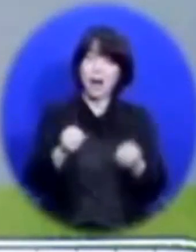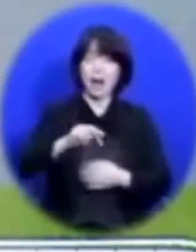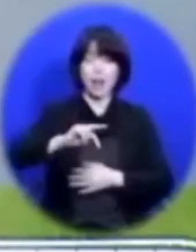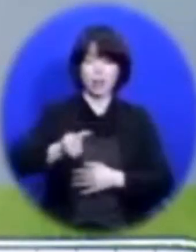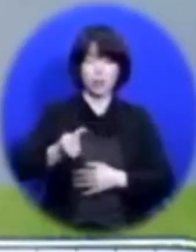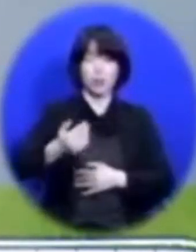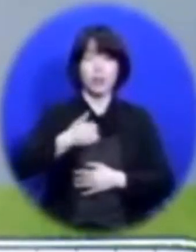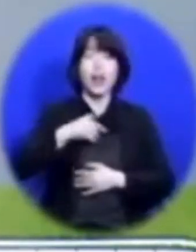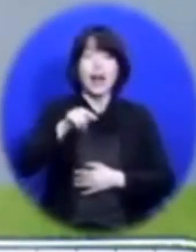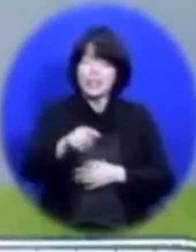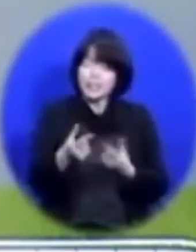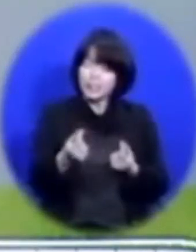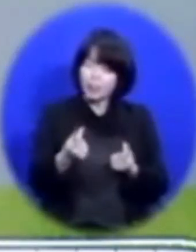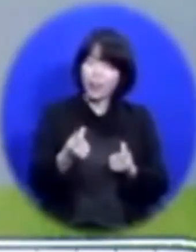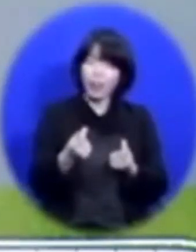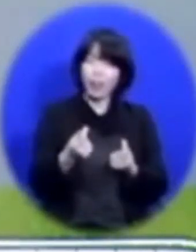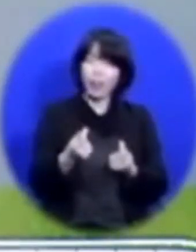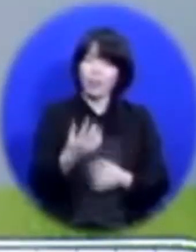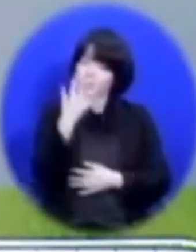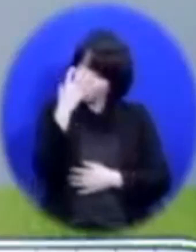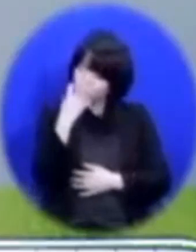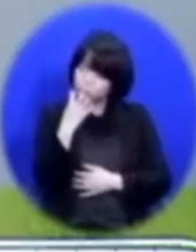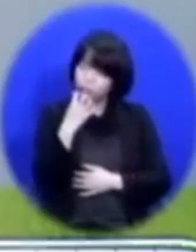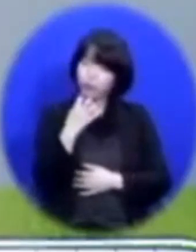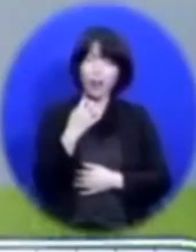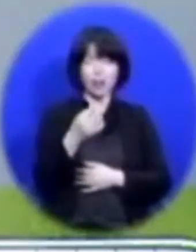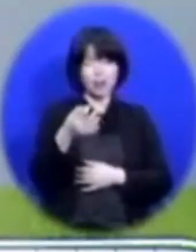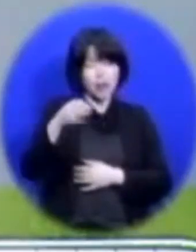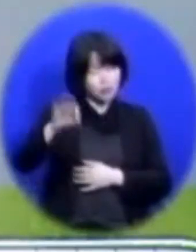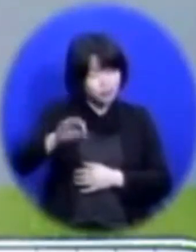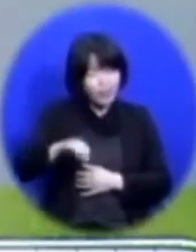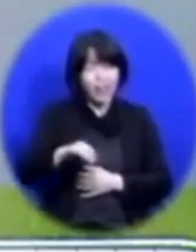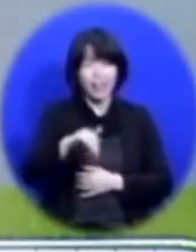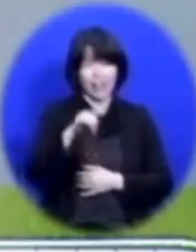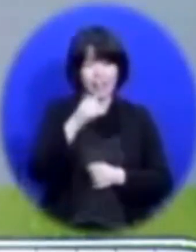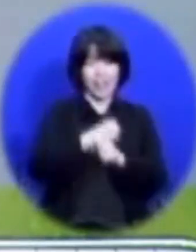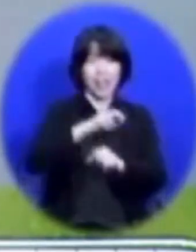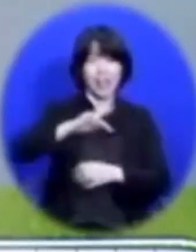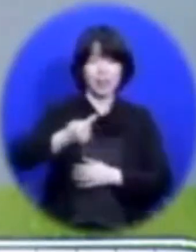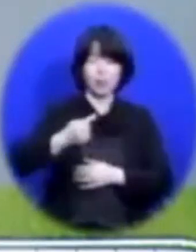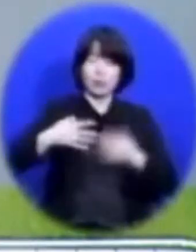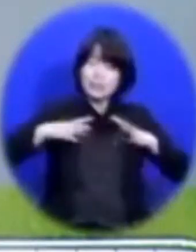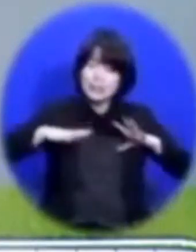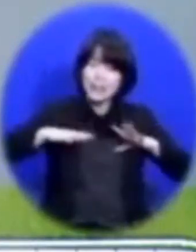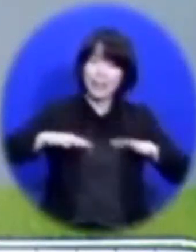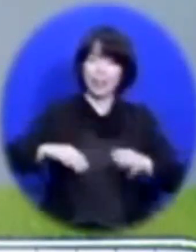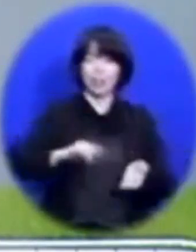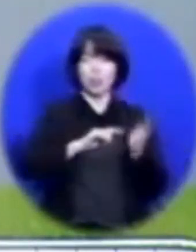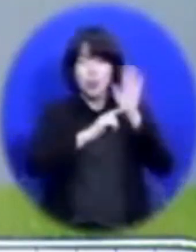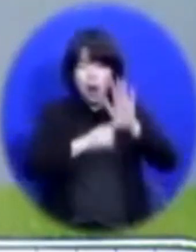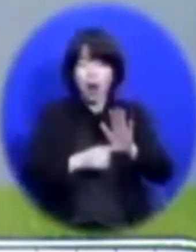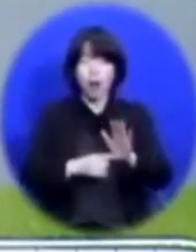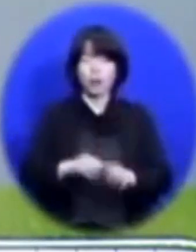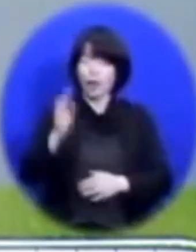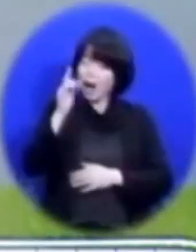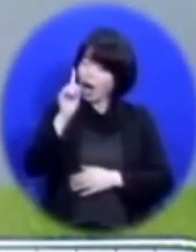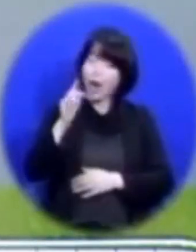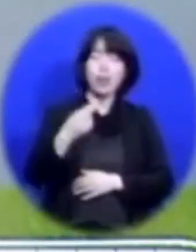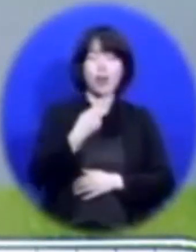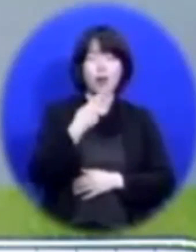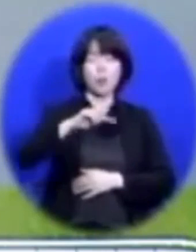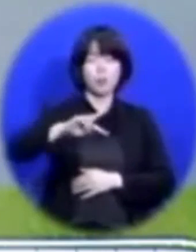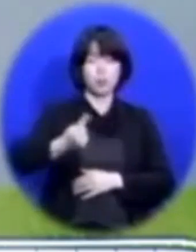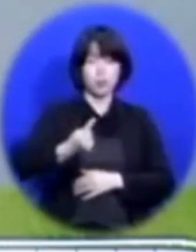많고 ,보잘것없고 하찮은존재이며,자랑할것이아무것도없을지라도 ,하나님